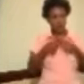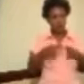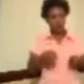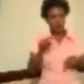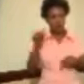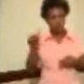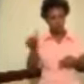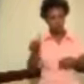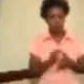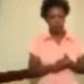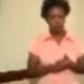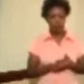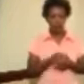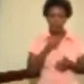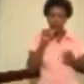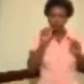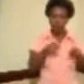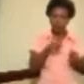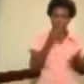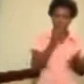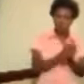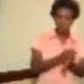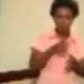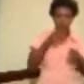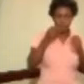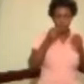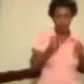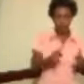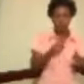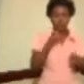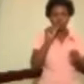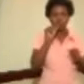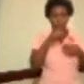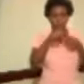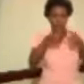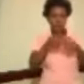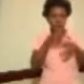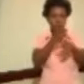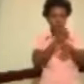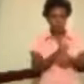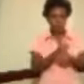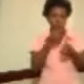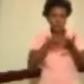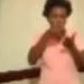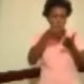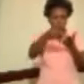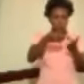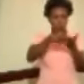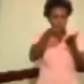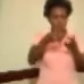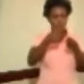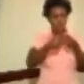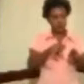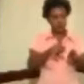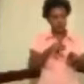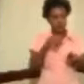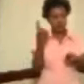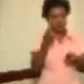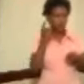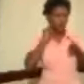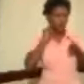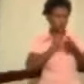on pas importer encore, parce que c'est population qu'on va pénaliser. Il faut faire les deux. Il faut diminuer la facture d'importation